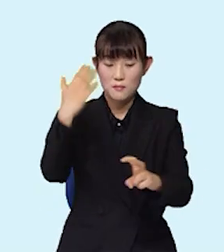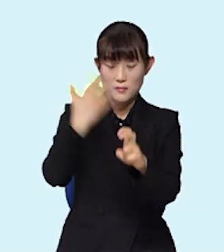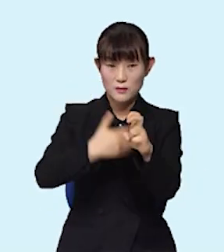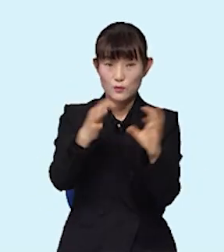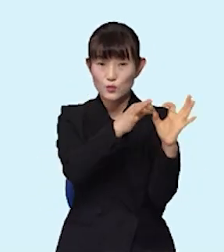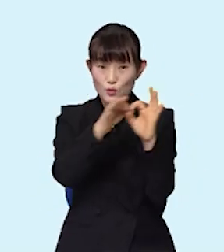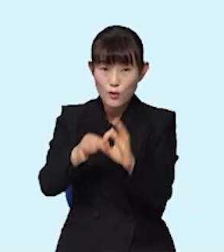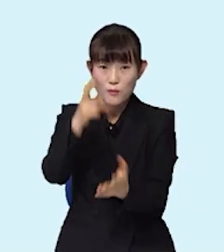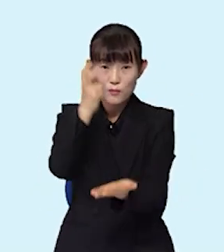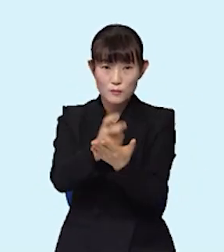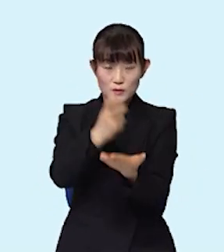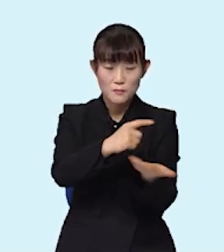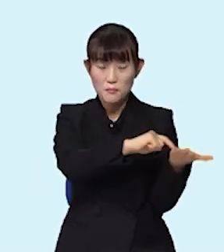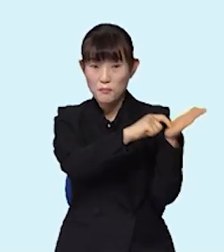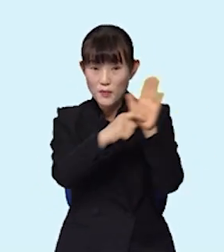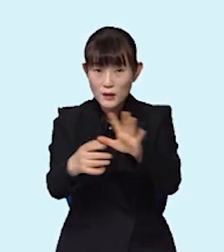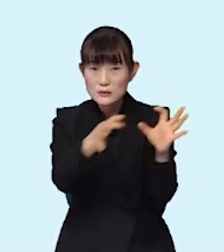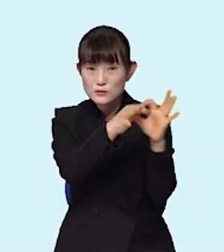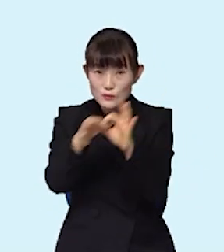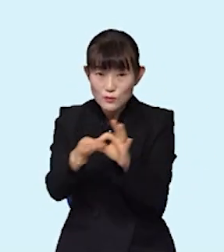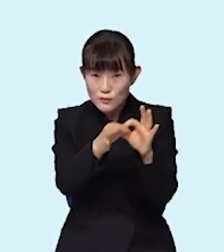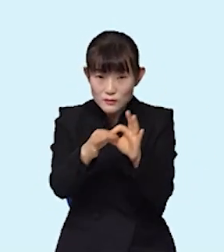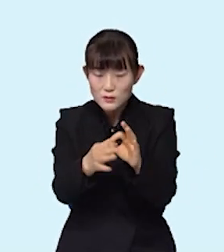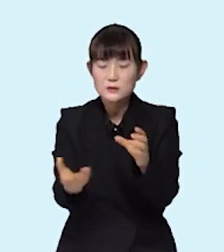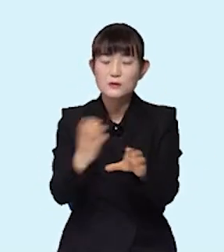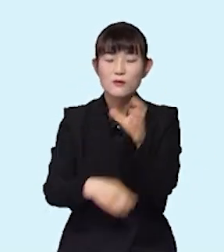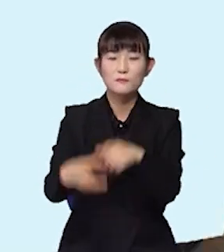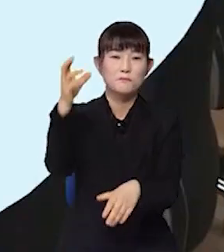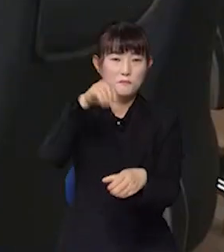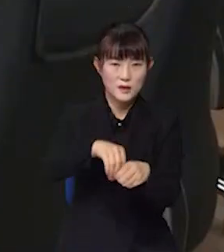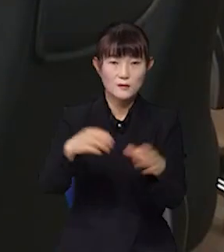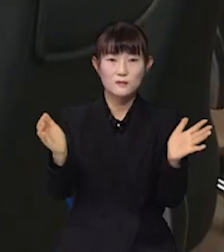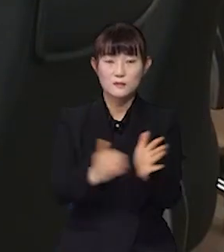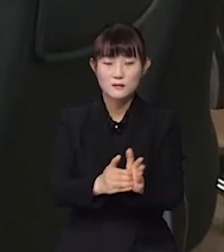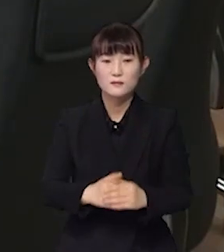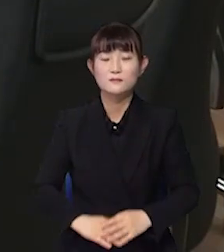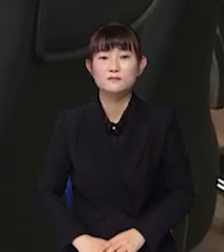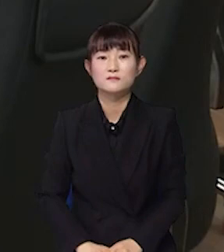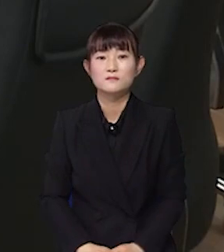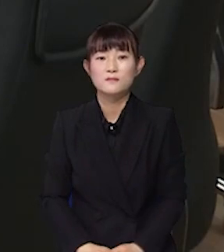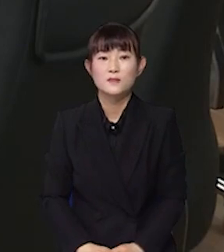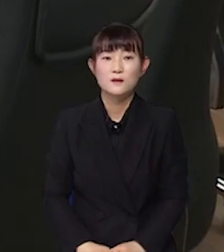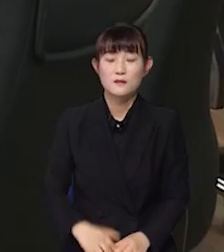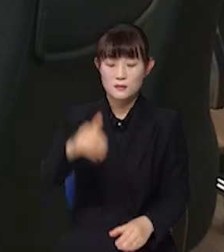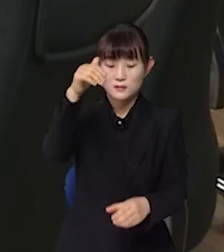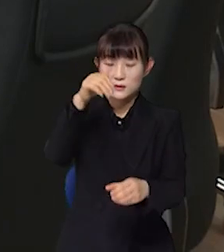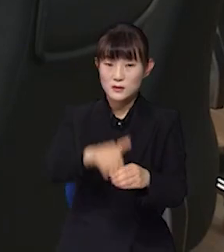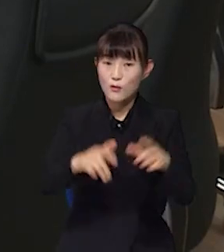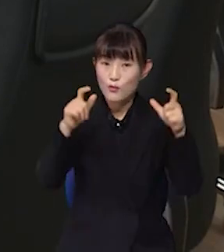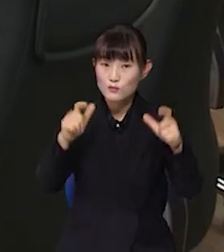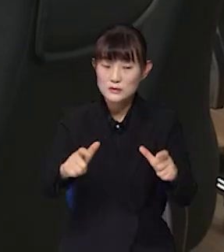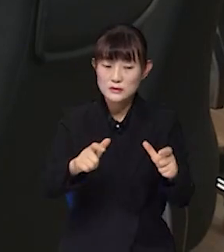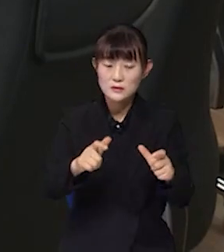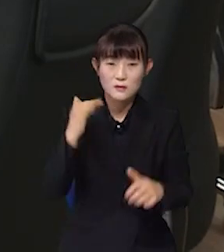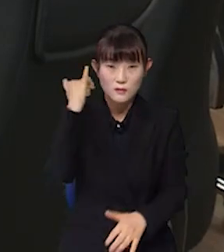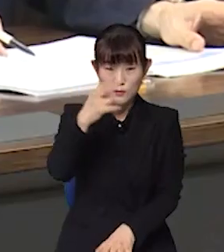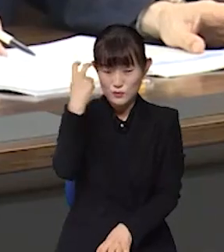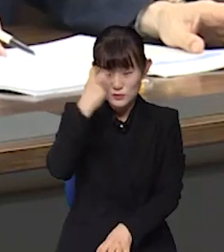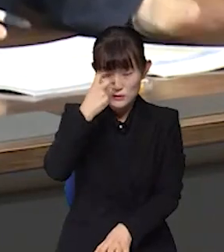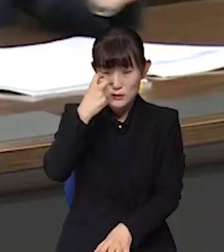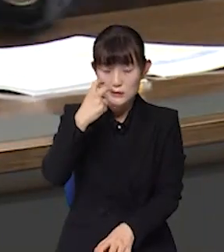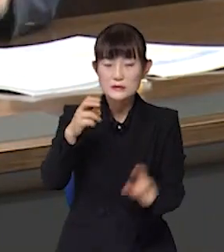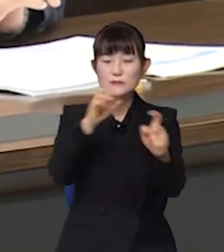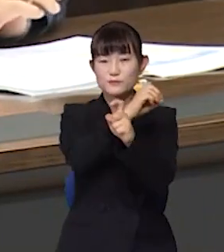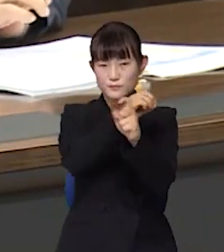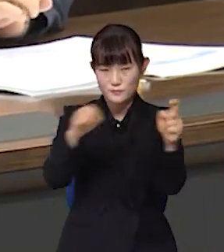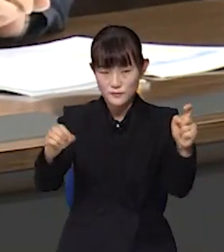미디어를 통한 법률안 보도를 통해 질적인 평가를 보완했습니다 선거구민들의 여론조사는 가장 낮은